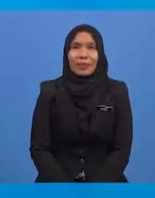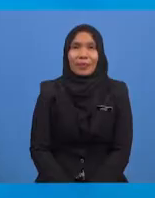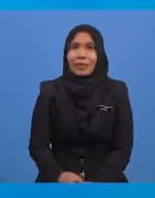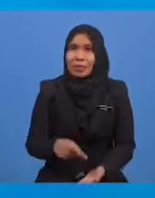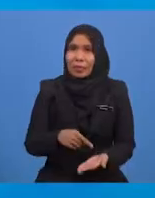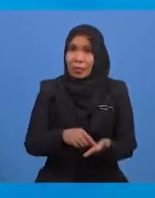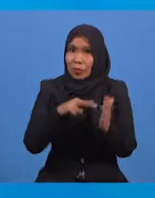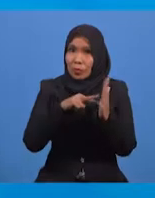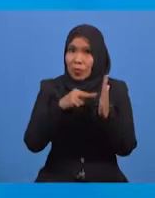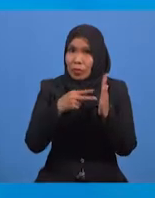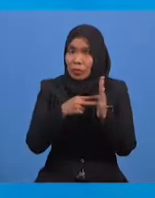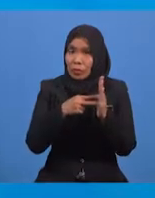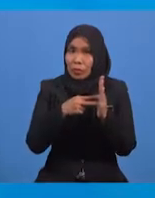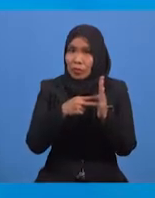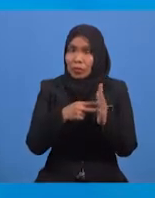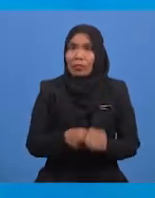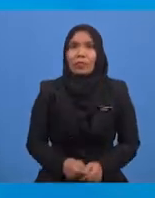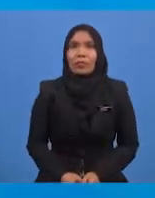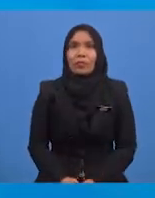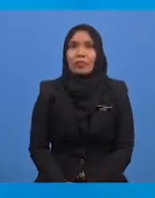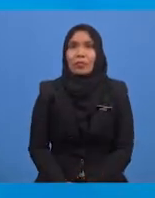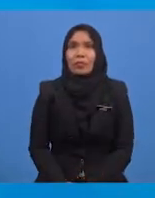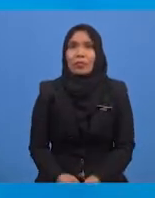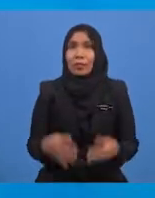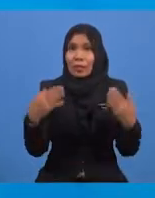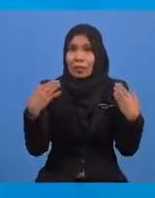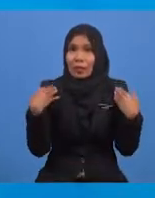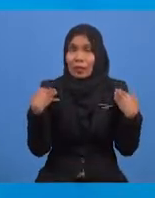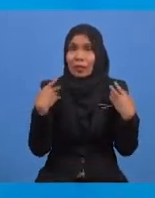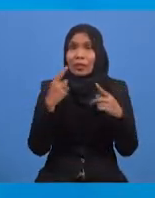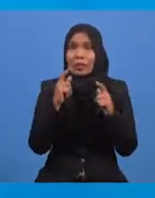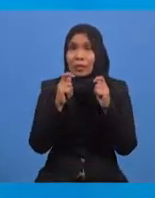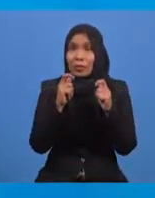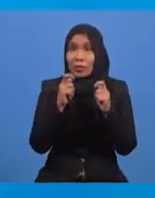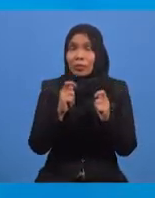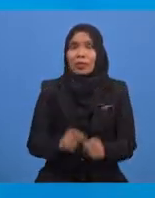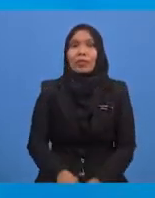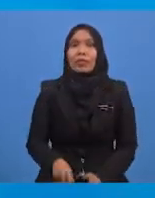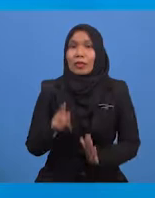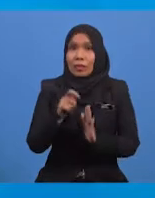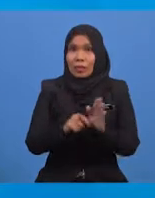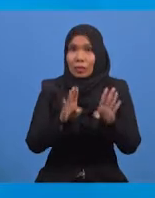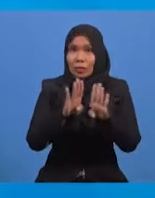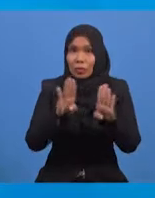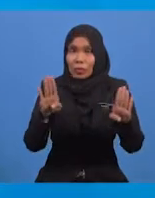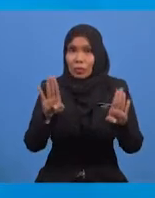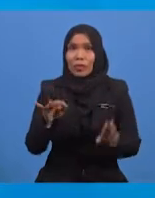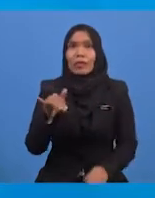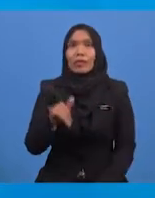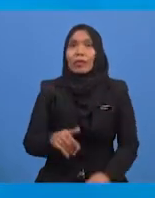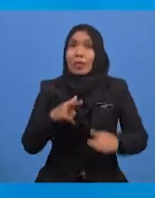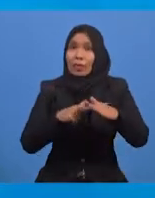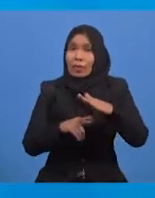Ini bermaksud syarikat terpaksa mengadakan temuduga terbuka di mana akan melibatkan kos-kos